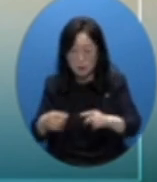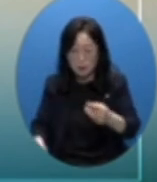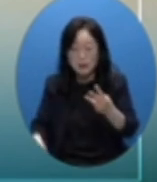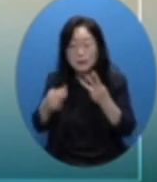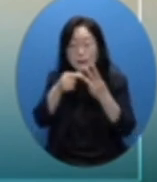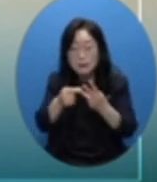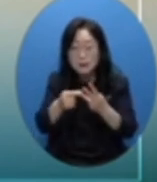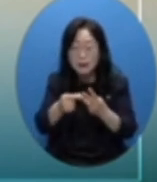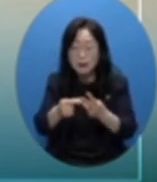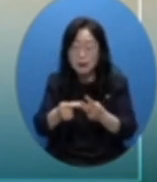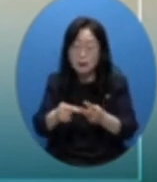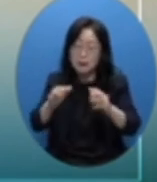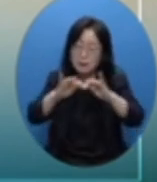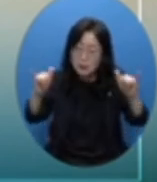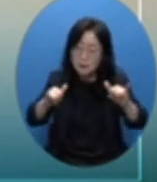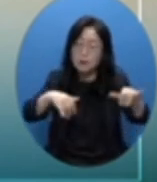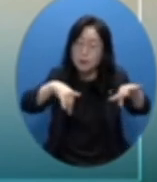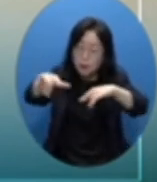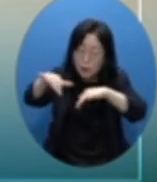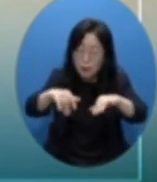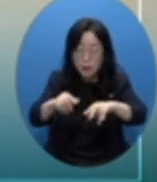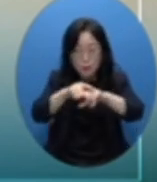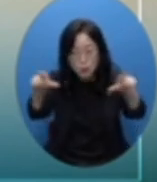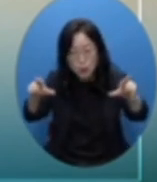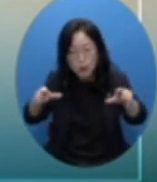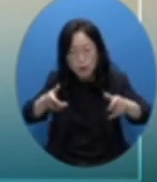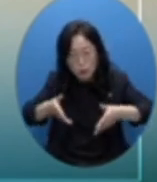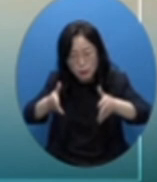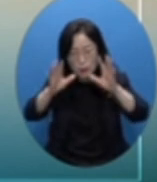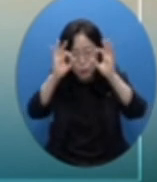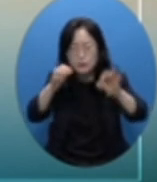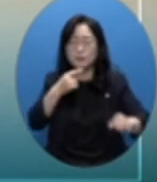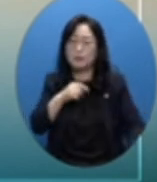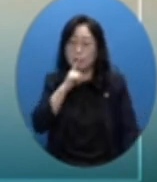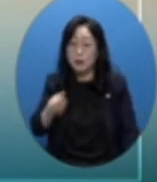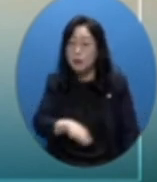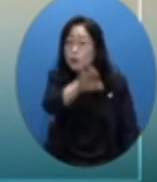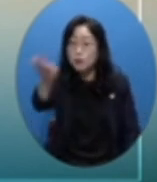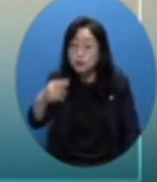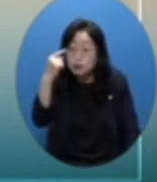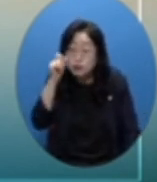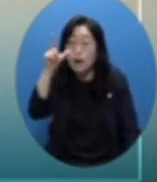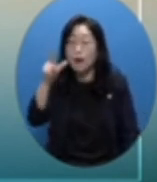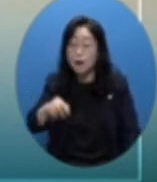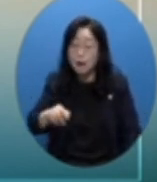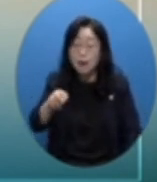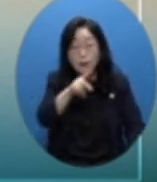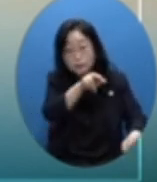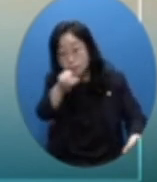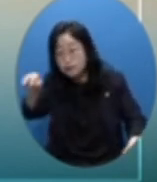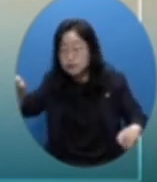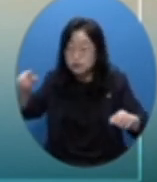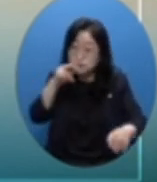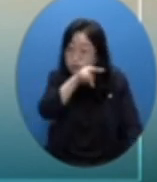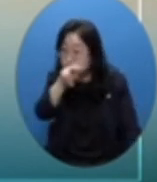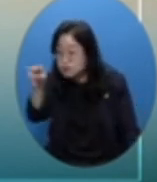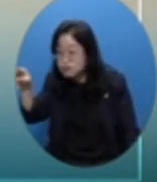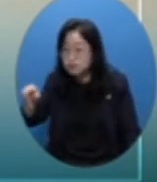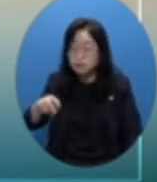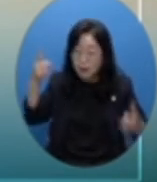사람들이 오가는 평범한 거리를 보고 싶다 여러분 우리는 늘 보고 있지 않습니까 근데도 우릴 감사하지 않고 2분